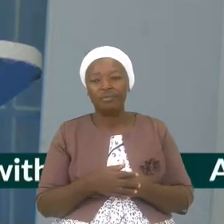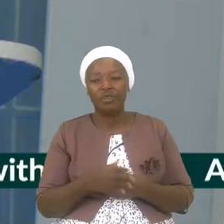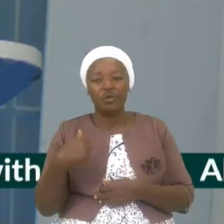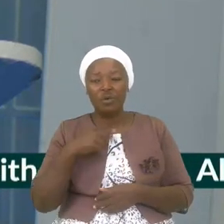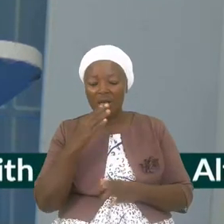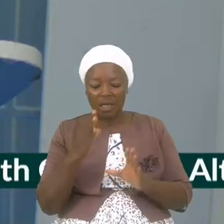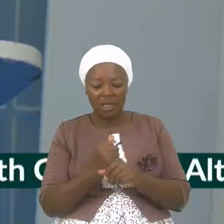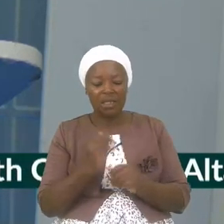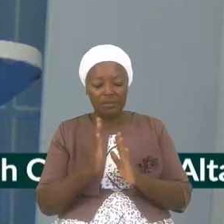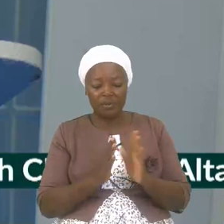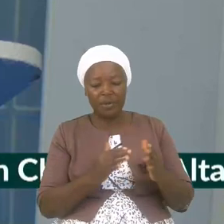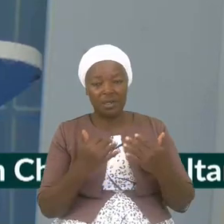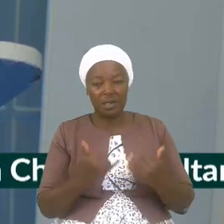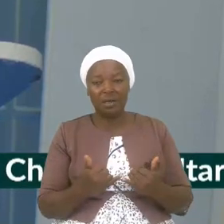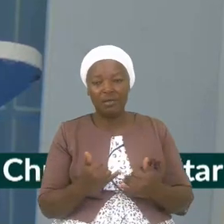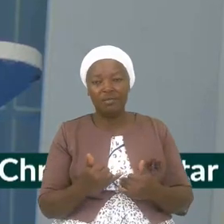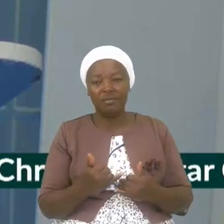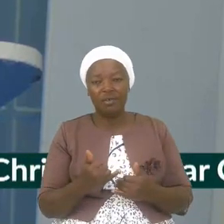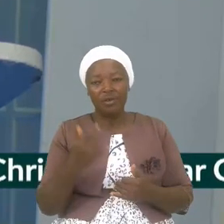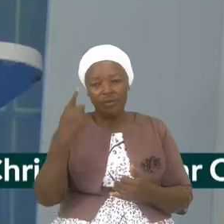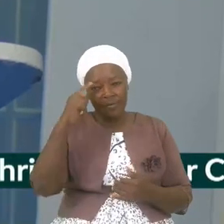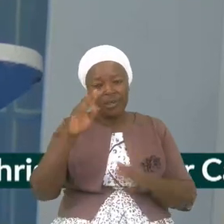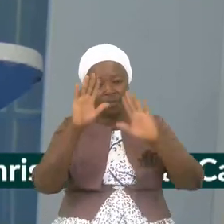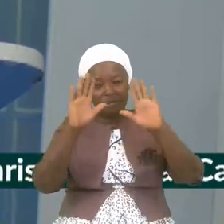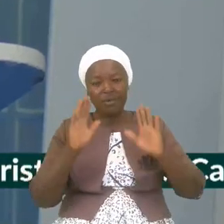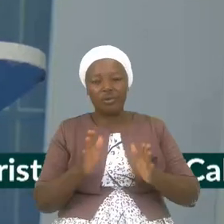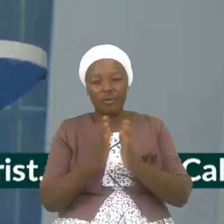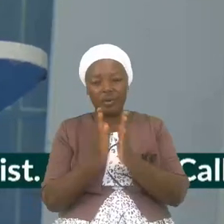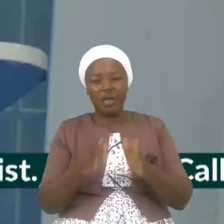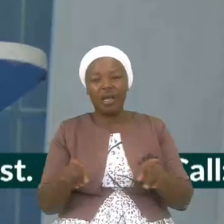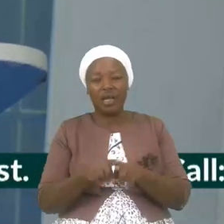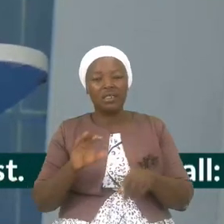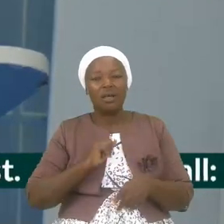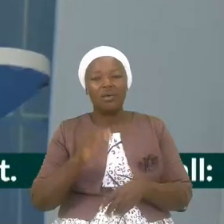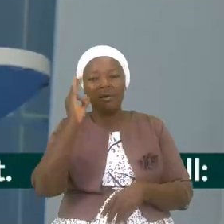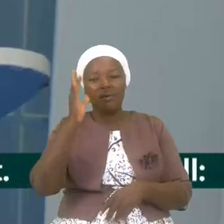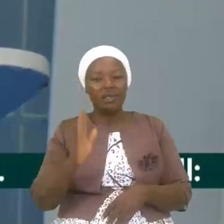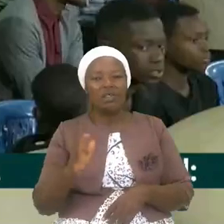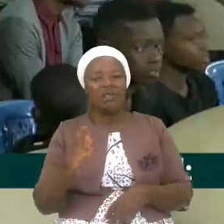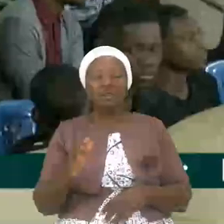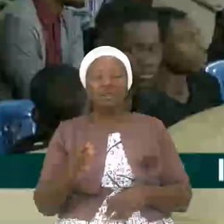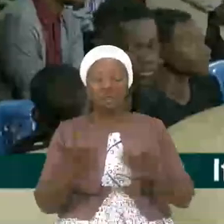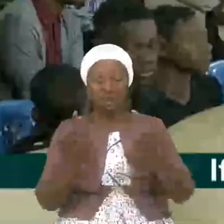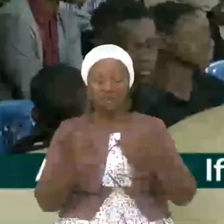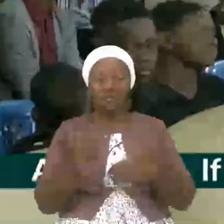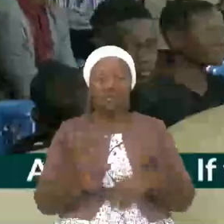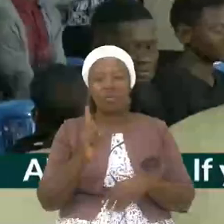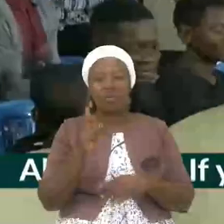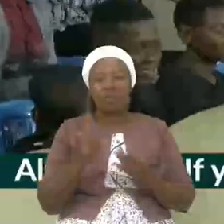Nous nous préparons maintenant, comme notre pasteur vient.